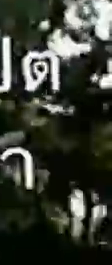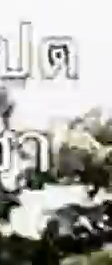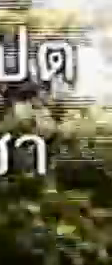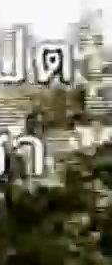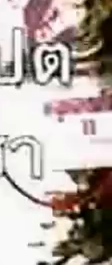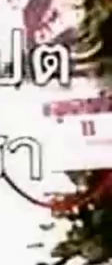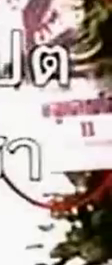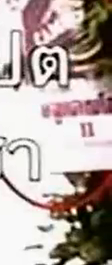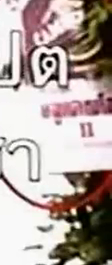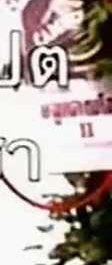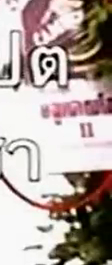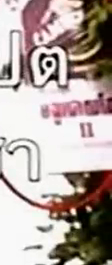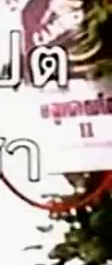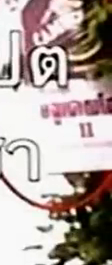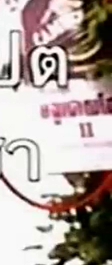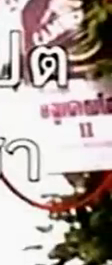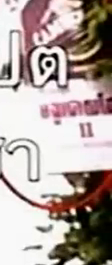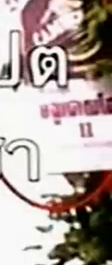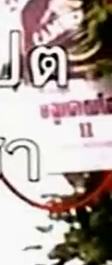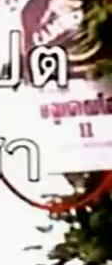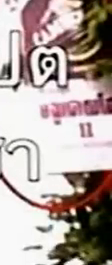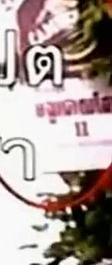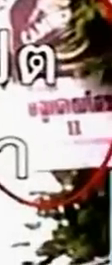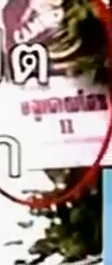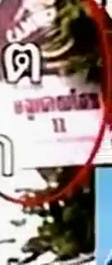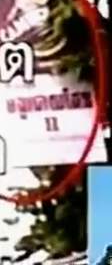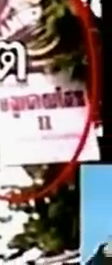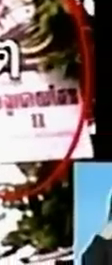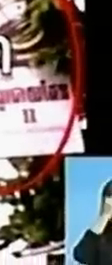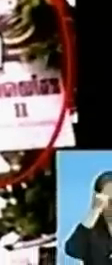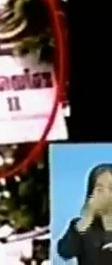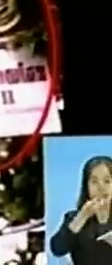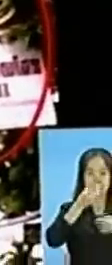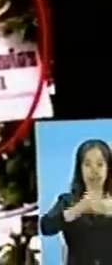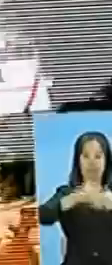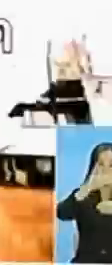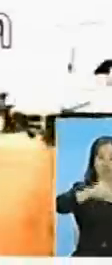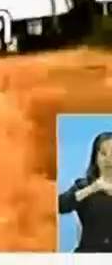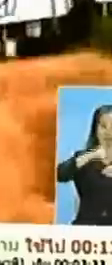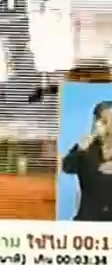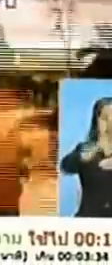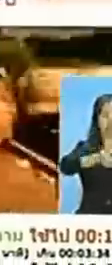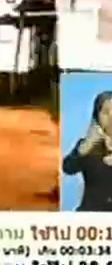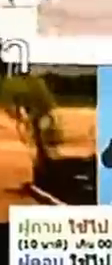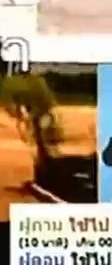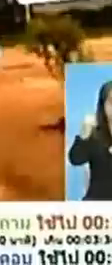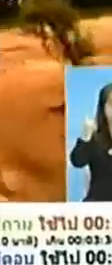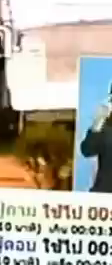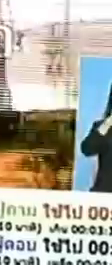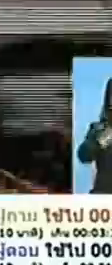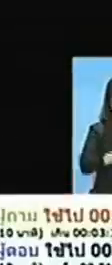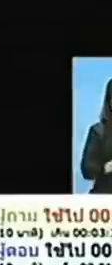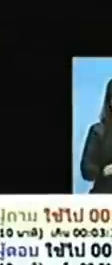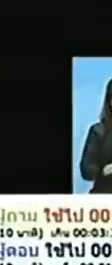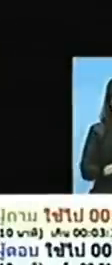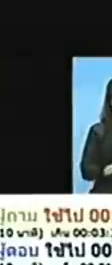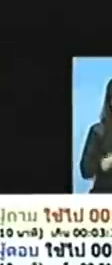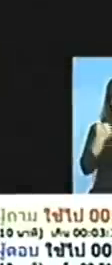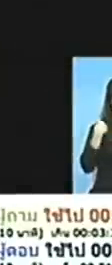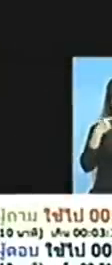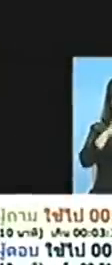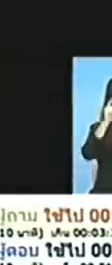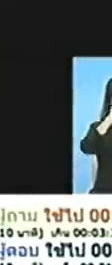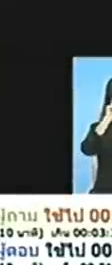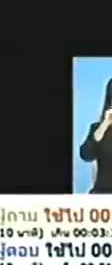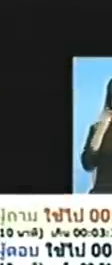มื่อกี้ผมอยู่ที่ตลาดเบญจวรรณอยู่ดีๆผมเดินมาตลาดปล่อยเปรตแป๊บเดียวแล้วอย่างนี้ความมั่นคงมีเหรอเอ้าเนี่ยตลาดปล่อยเ